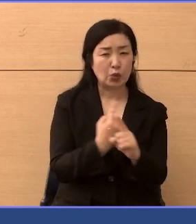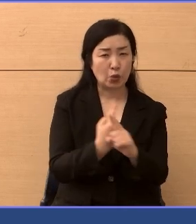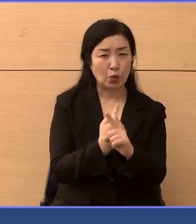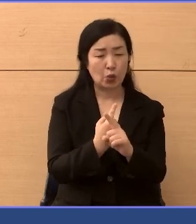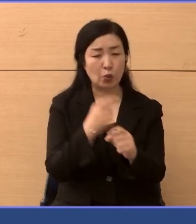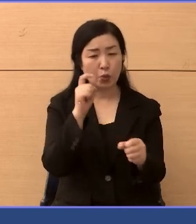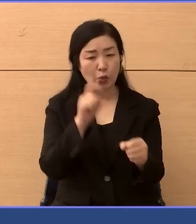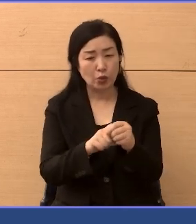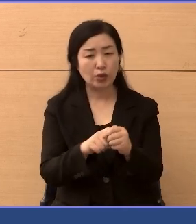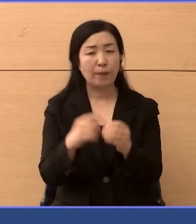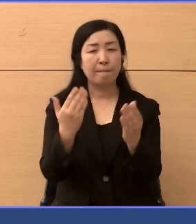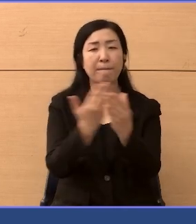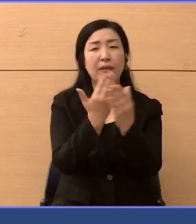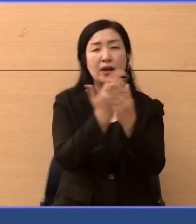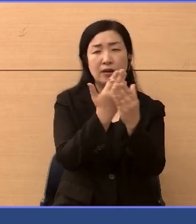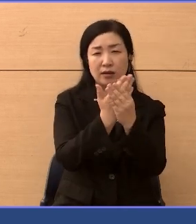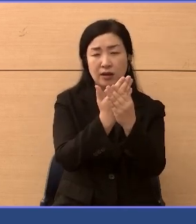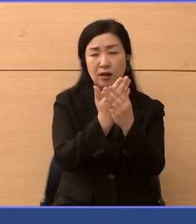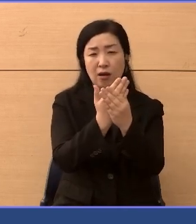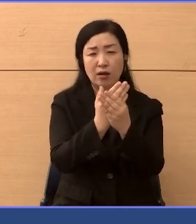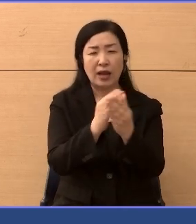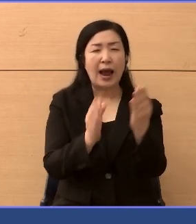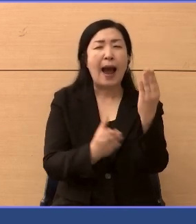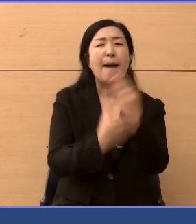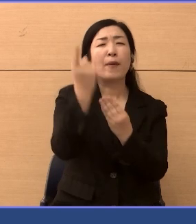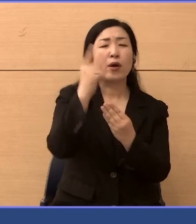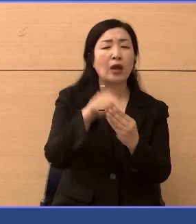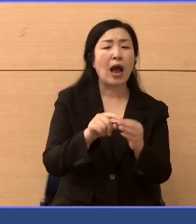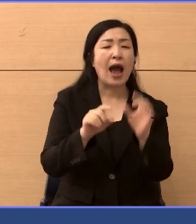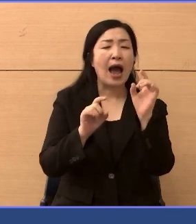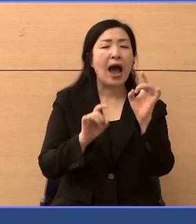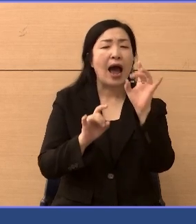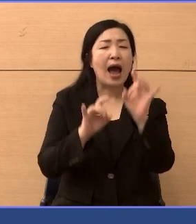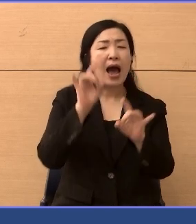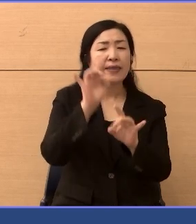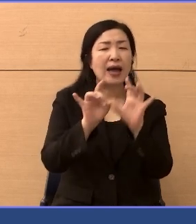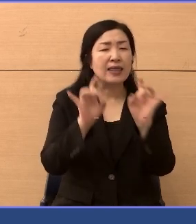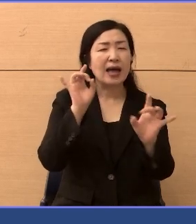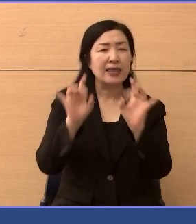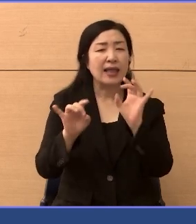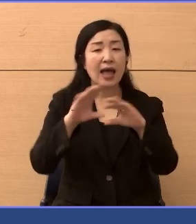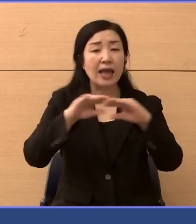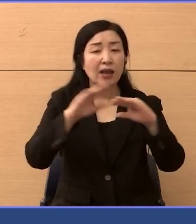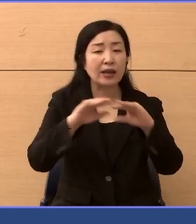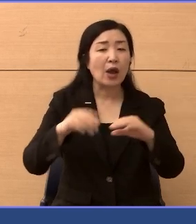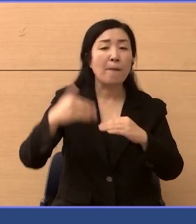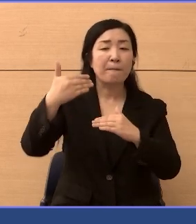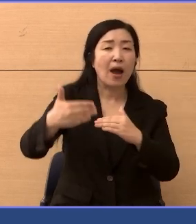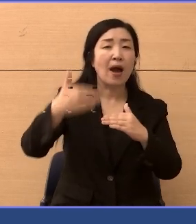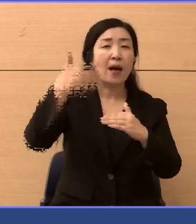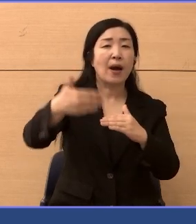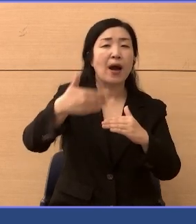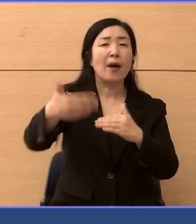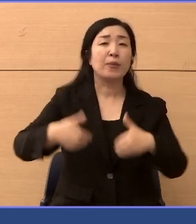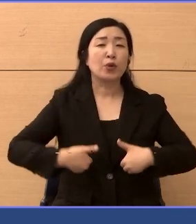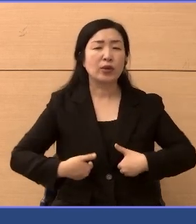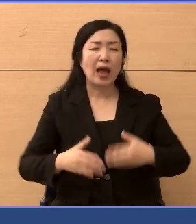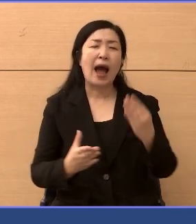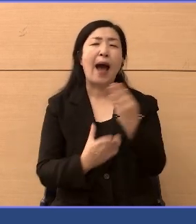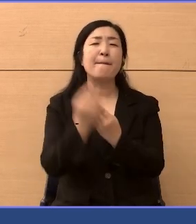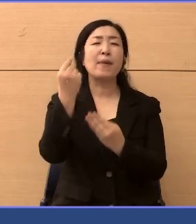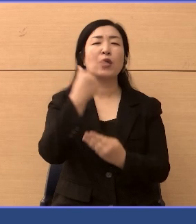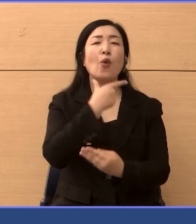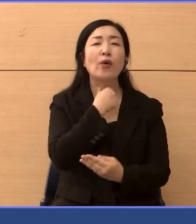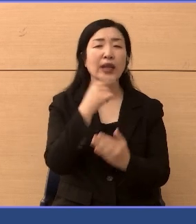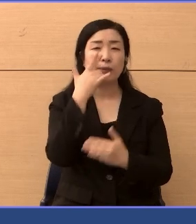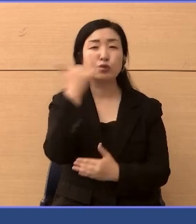타겟이나 또는 realistic 발달을 위한 that 타겟을 they 한 need 번에 to 다 하려고 하는 경우가 prioritize 많습니다. different 하지만 그렇게 해서는 안 될 behaviors at 것입니다. different times. 각기 다른 So 시간과 it's 각기 not 다른 행동에 unusual